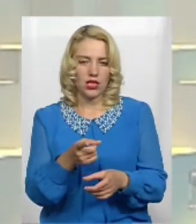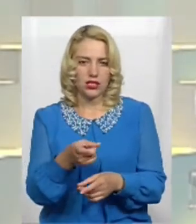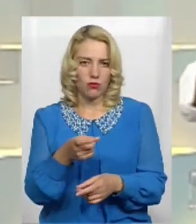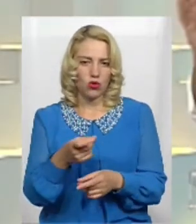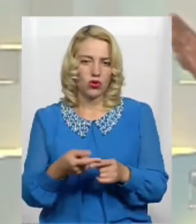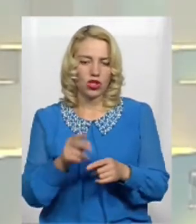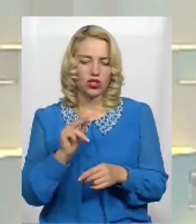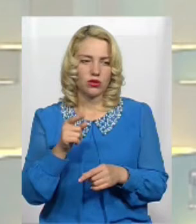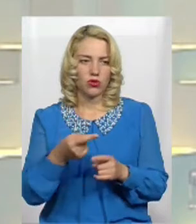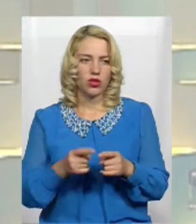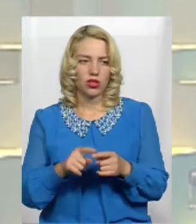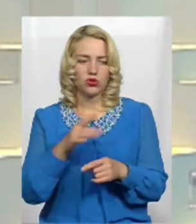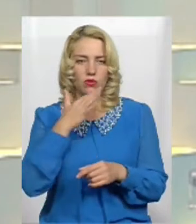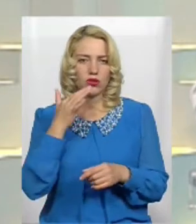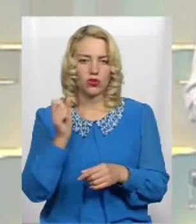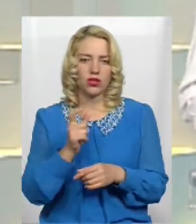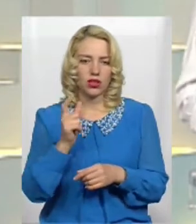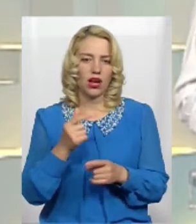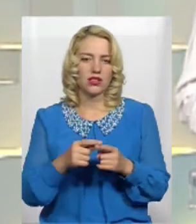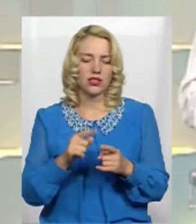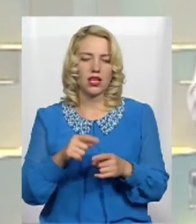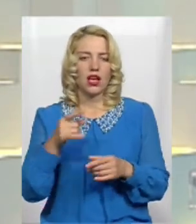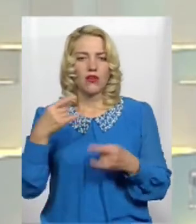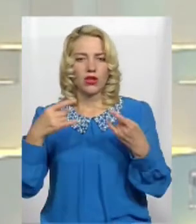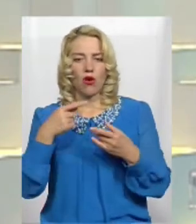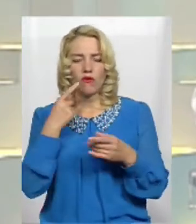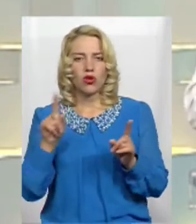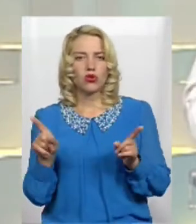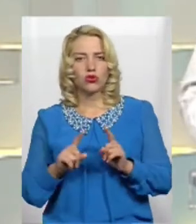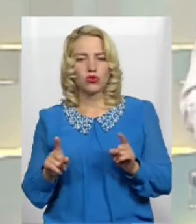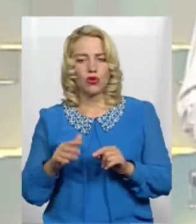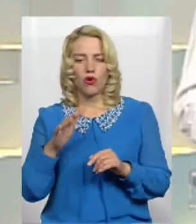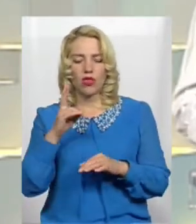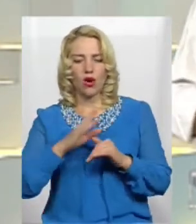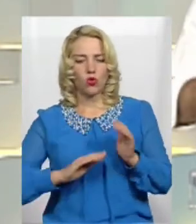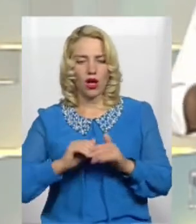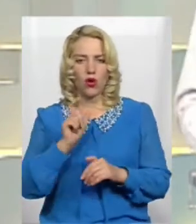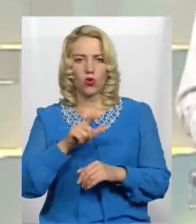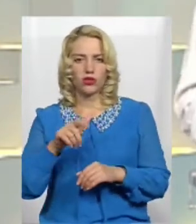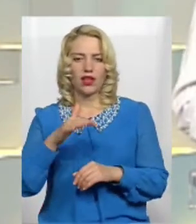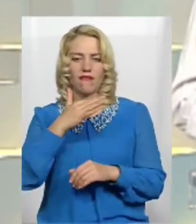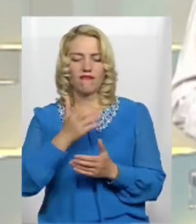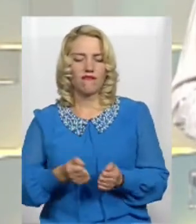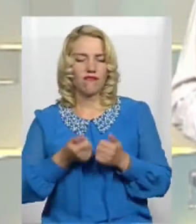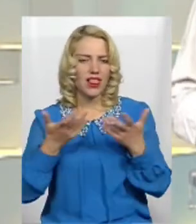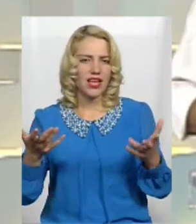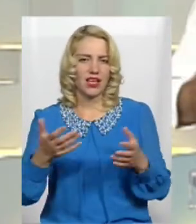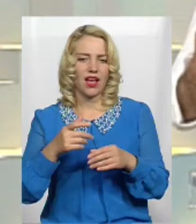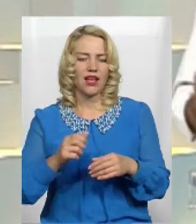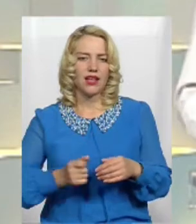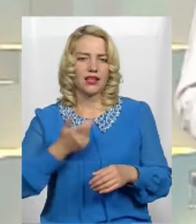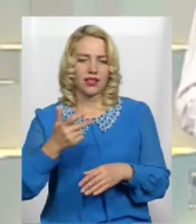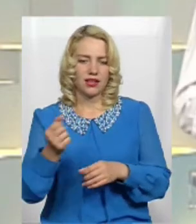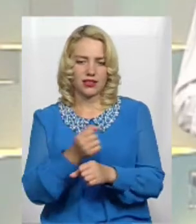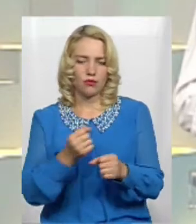робиться. Неодноразово в засобах масової інформації повідомлялося про те, що на руках в українців дуже велика кількість зброї, вона не оформлена ніяким чином.